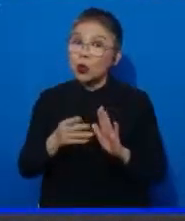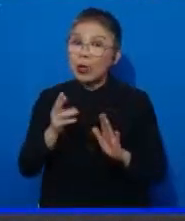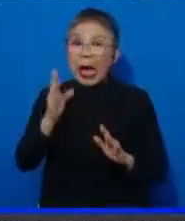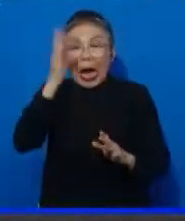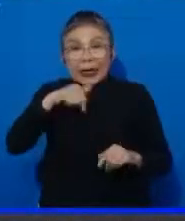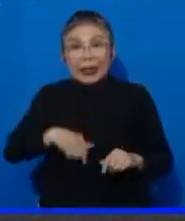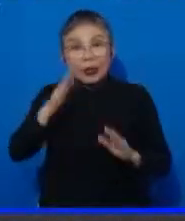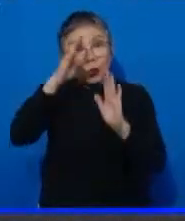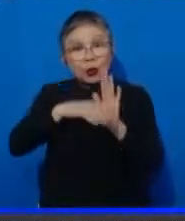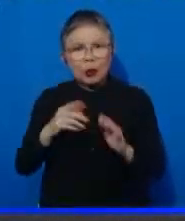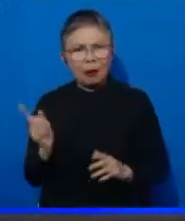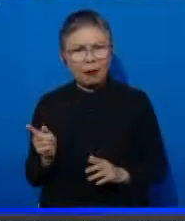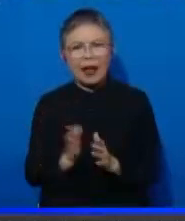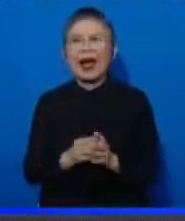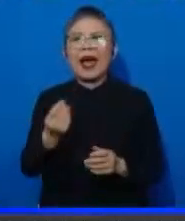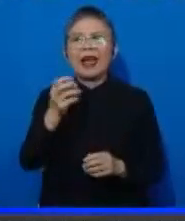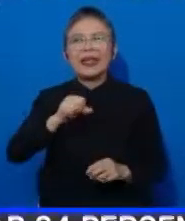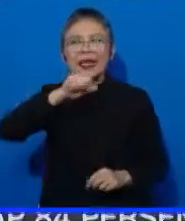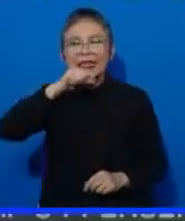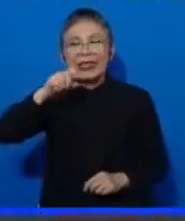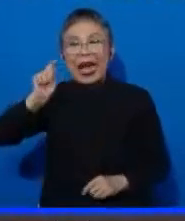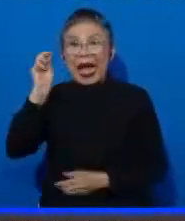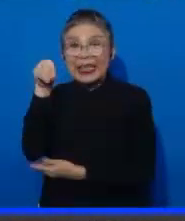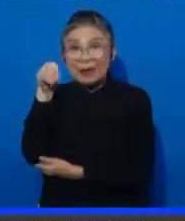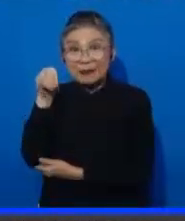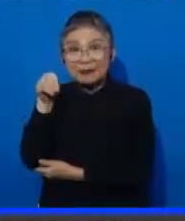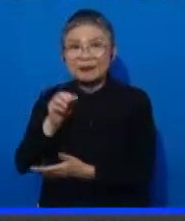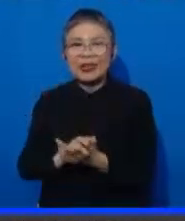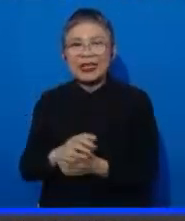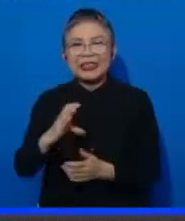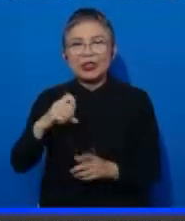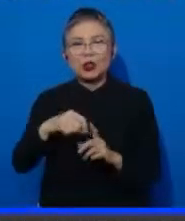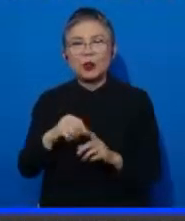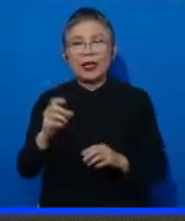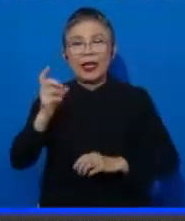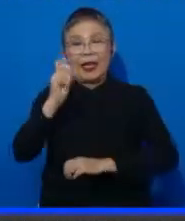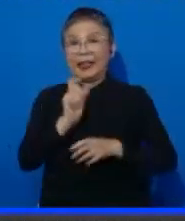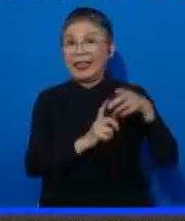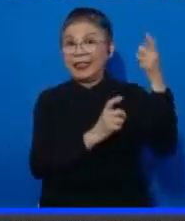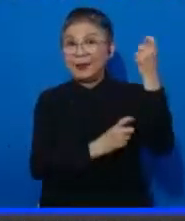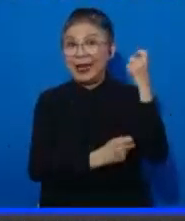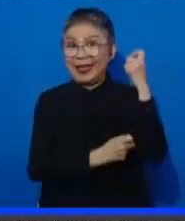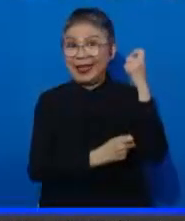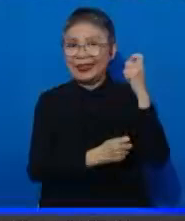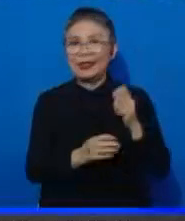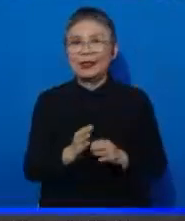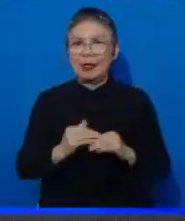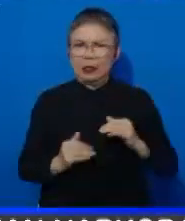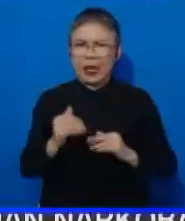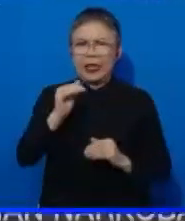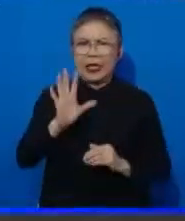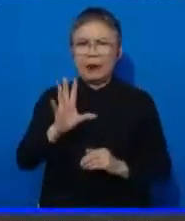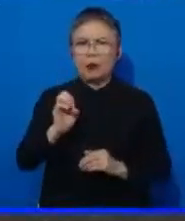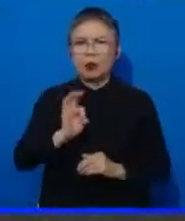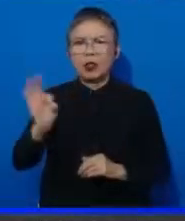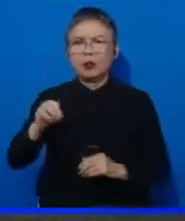pagi. Sementara itu, untuk harga daging ayam di pasar induk Cikurubuk, Tasikmalaya, Jawa Barat mengalami kenaikan mencapai Rp50.000